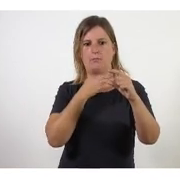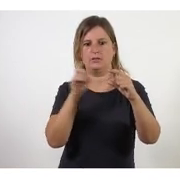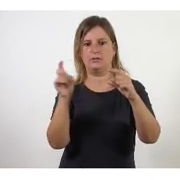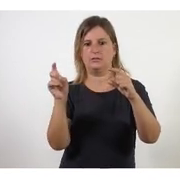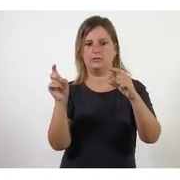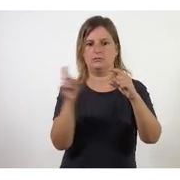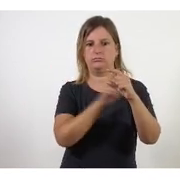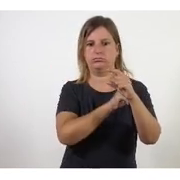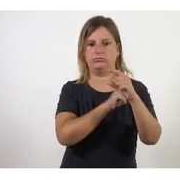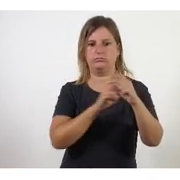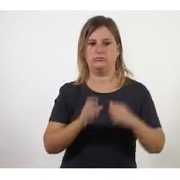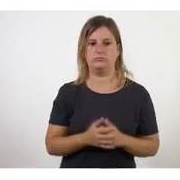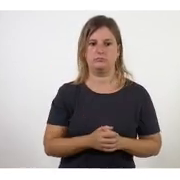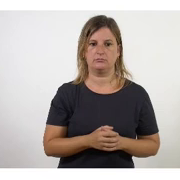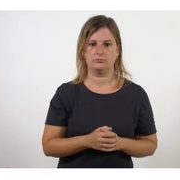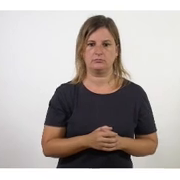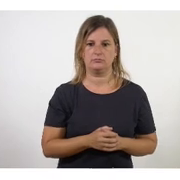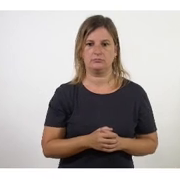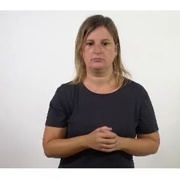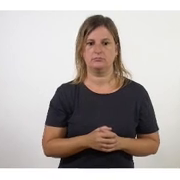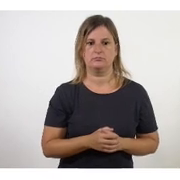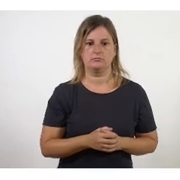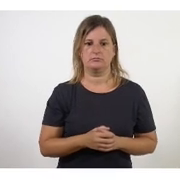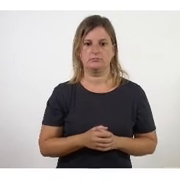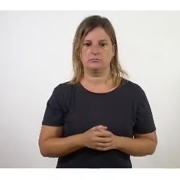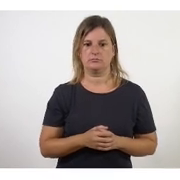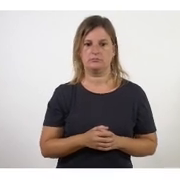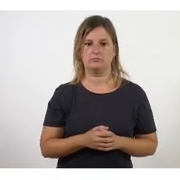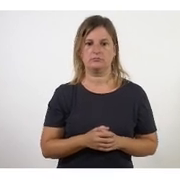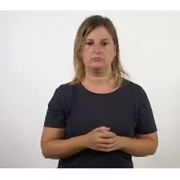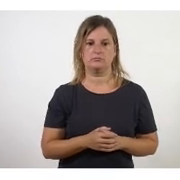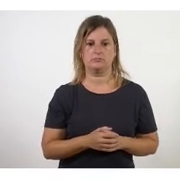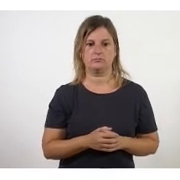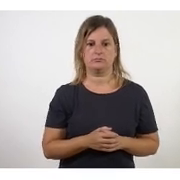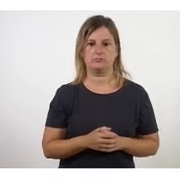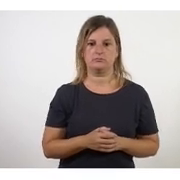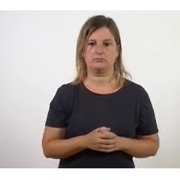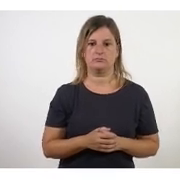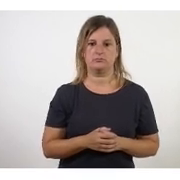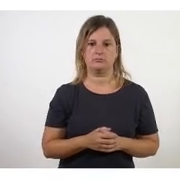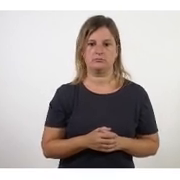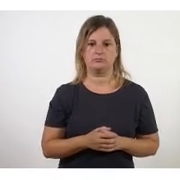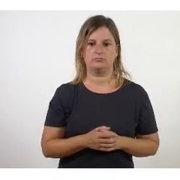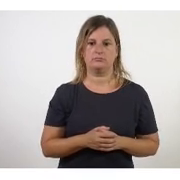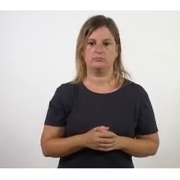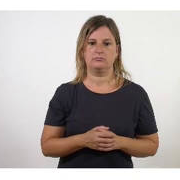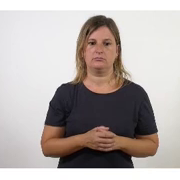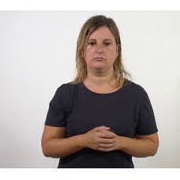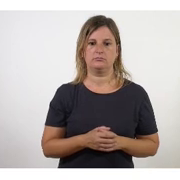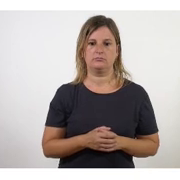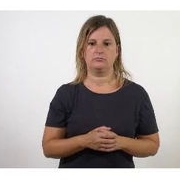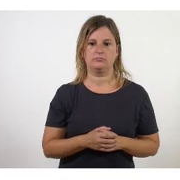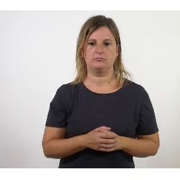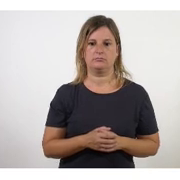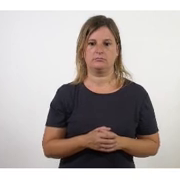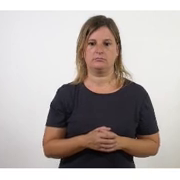jornada interna amb tota la comunitat. Vale. Vaig en aquest, per exemple, vaig a fer una vista principal, tinc el clip, vale? Me'n vaig a